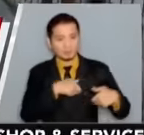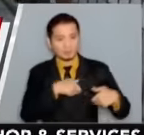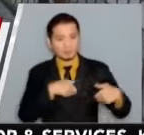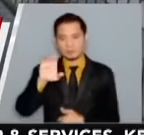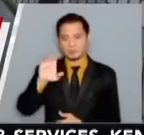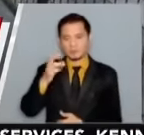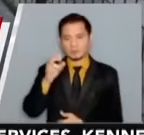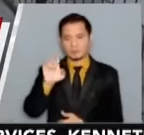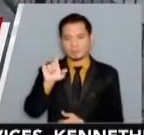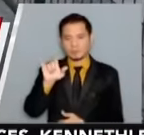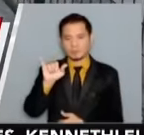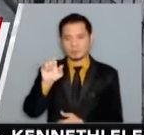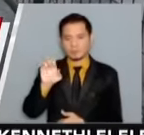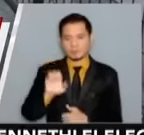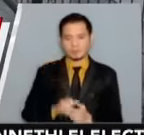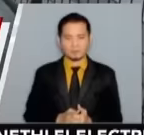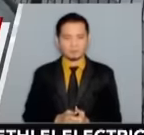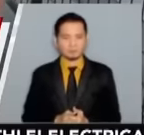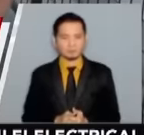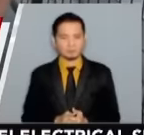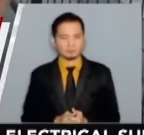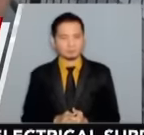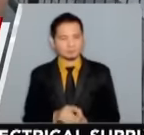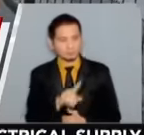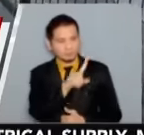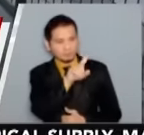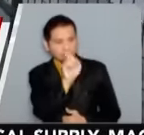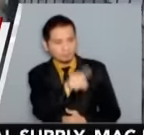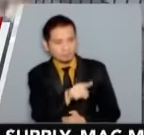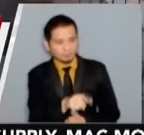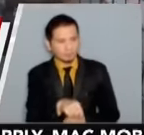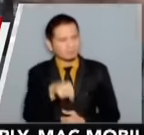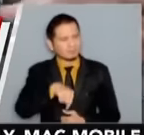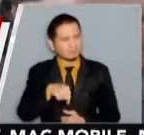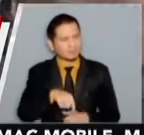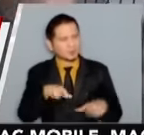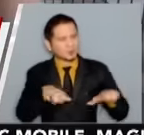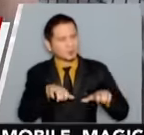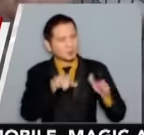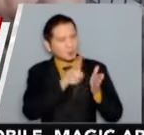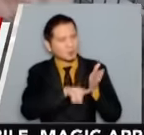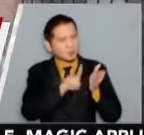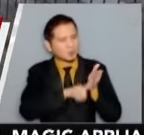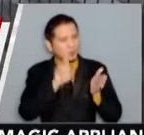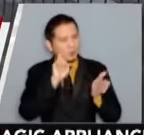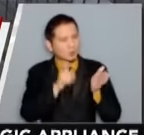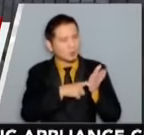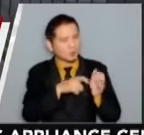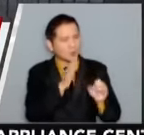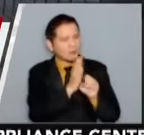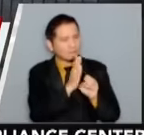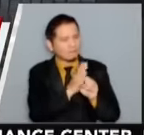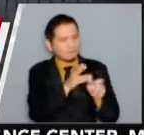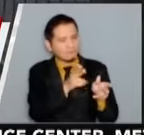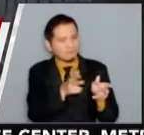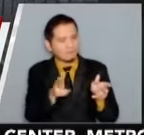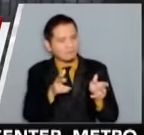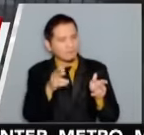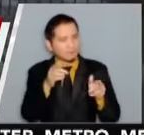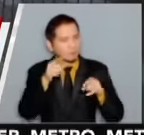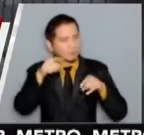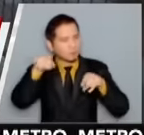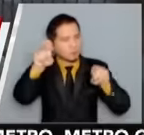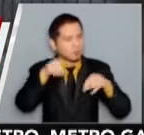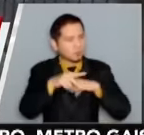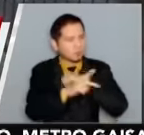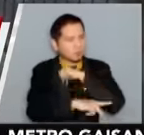Una-una, ito ang mga ginagawa natin ngayon. Karaniwan nga ho ang inspections natin ngayon sa mga bus terminal, mga paprobinsya. Pero tayo ho dito, sa bus